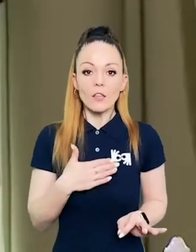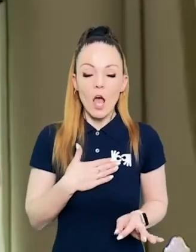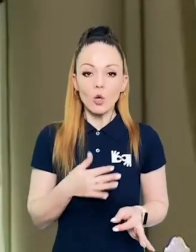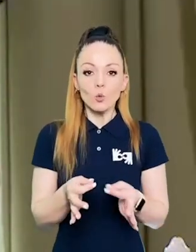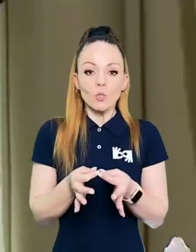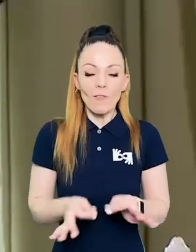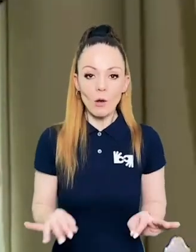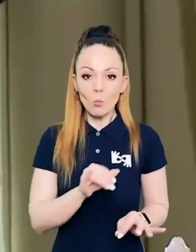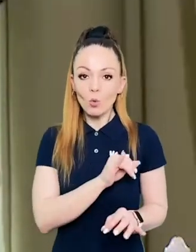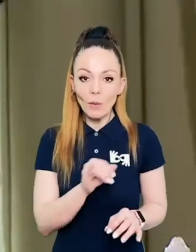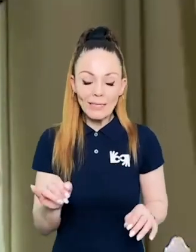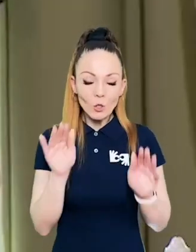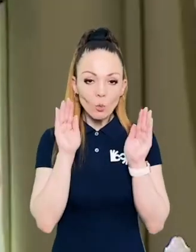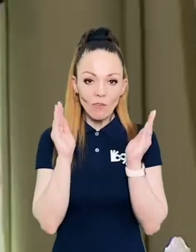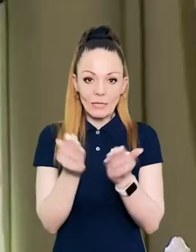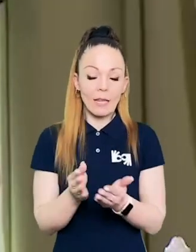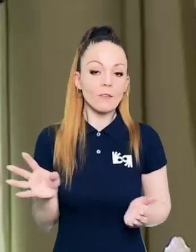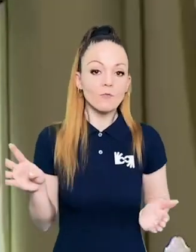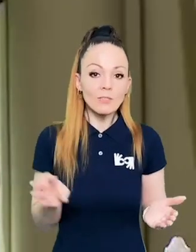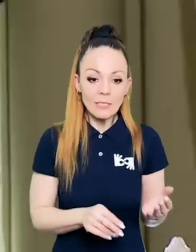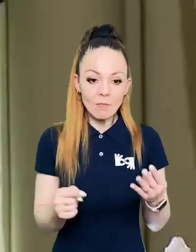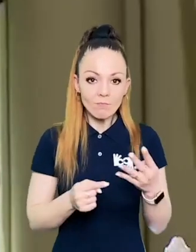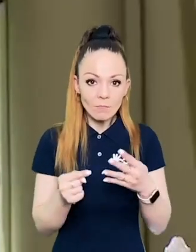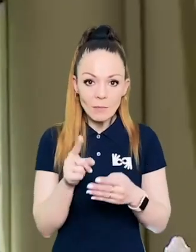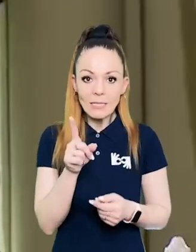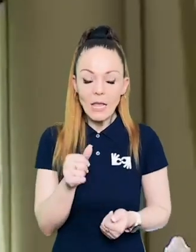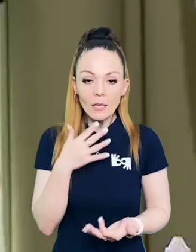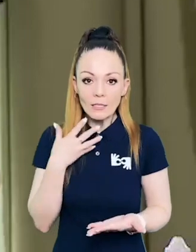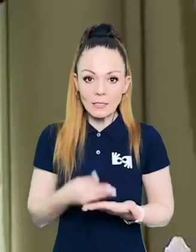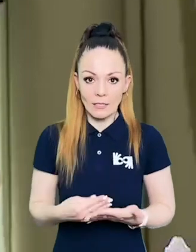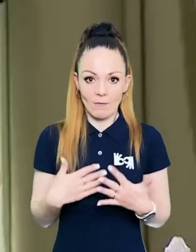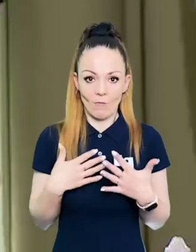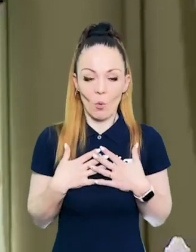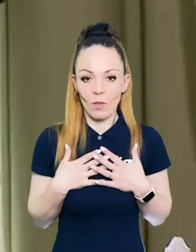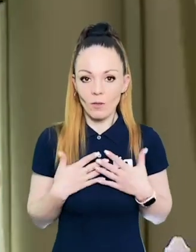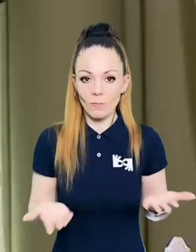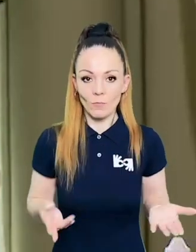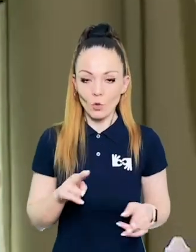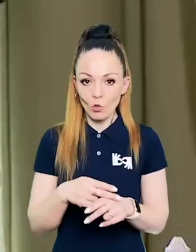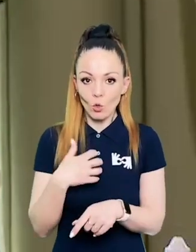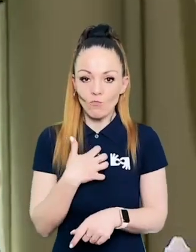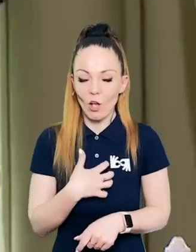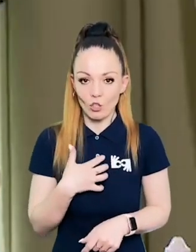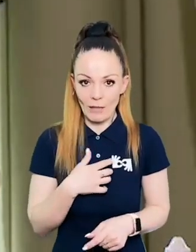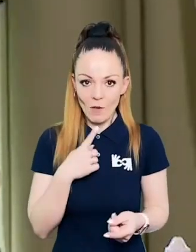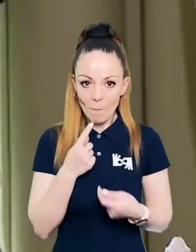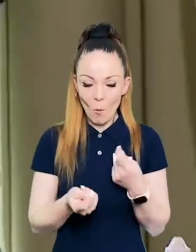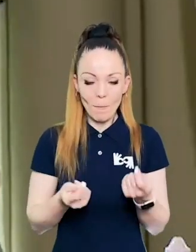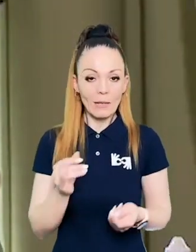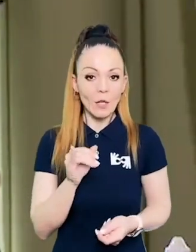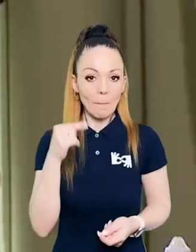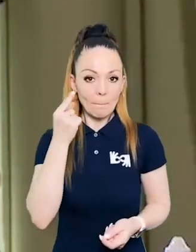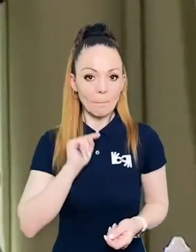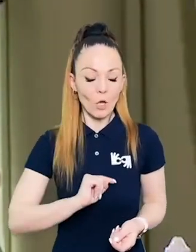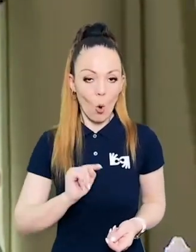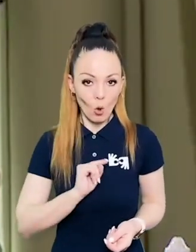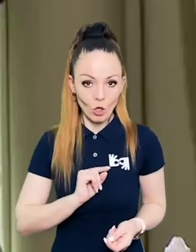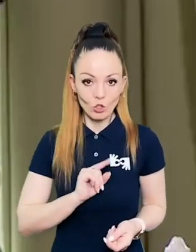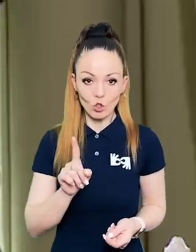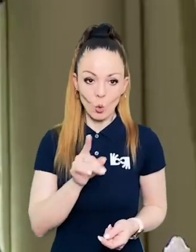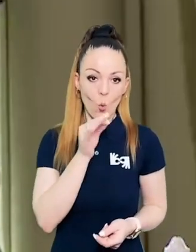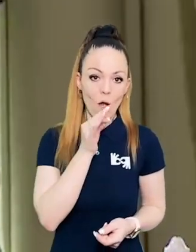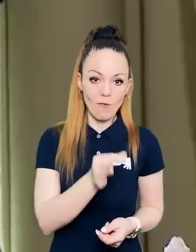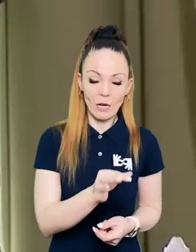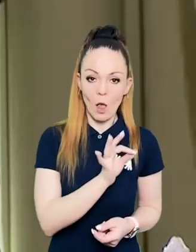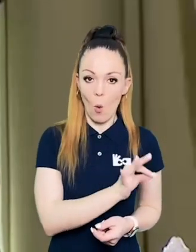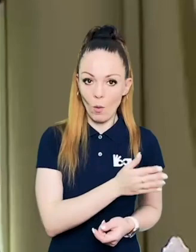За нашу свободу і суверенітет. Все за своє. Дуже важливий момент. Це і, до речі, і психологічно те, що